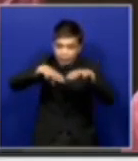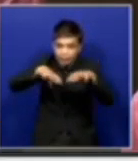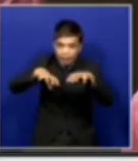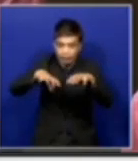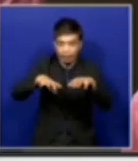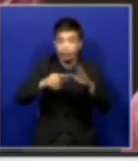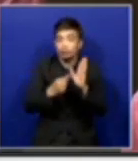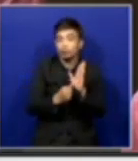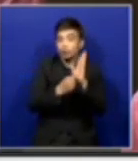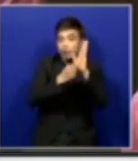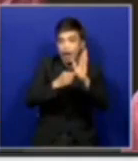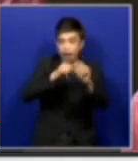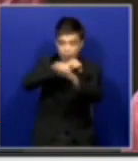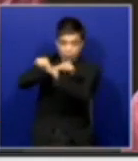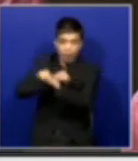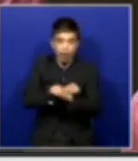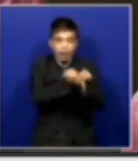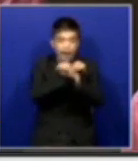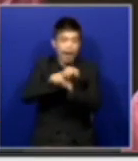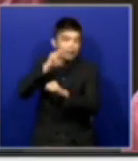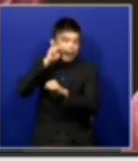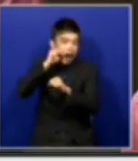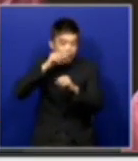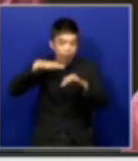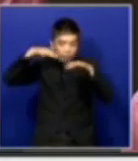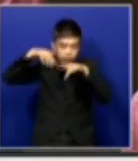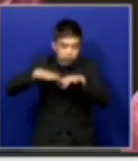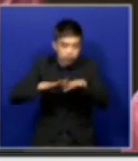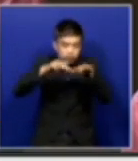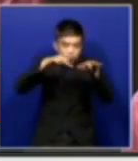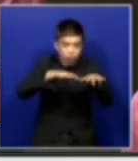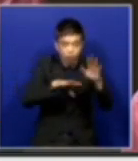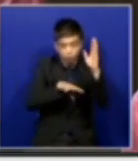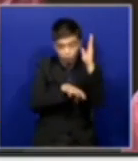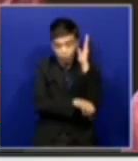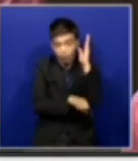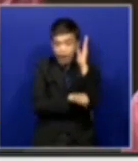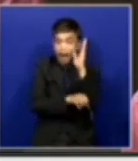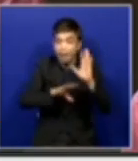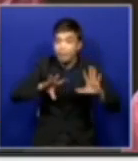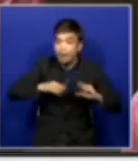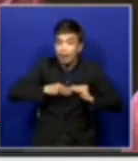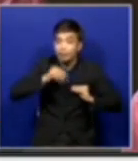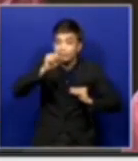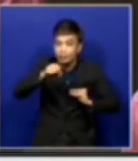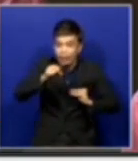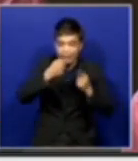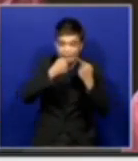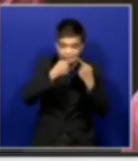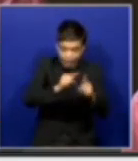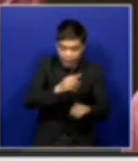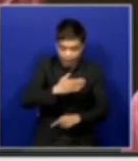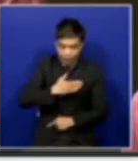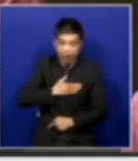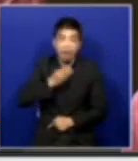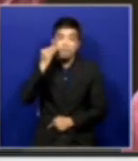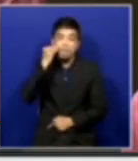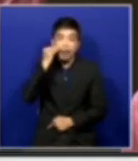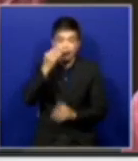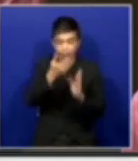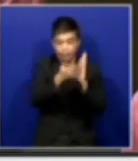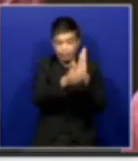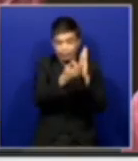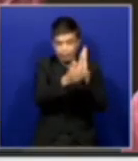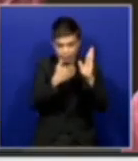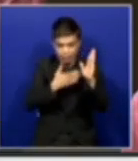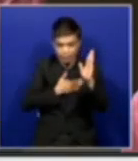ครับของสงขลาโครงการท่านอาจจะไม่เห็นด้วยนะครับแต่ของบ้านอีสานบ้านผมเนี่ยนะครับยังขาดอีกเยอ